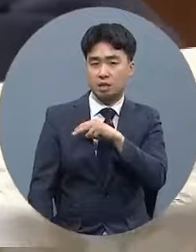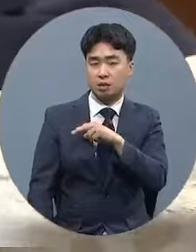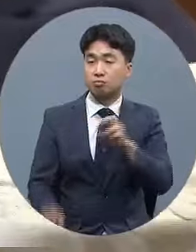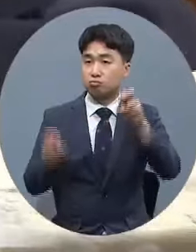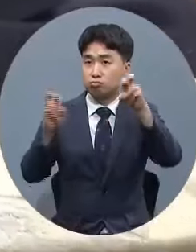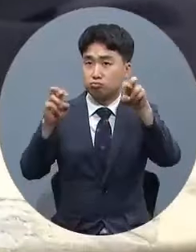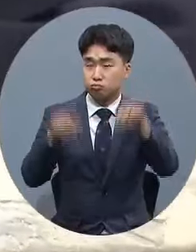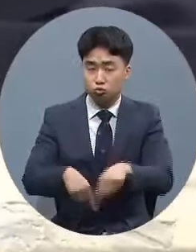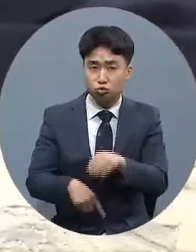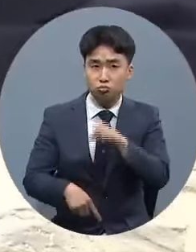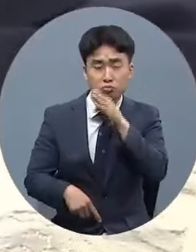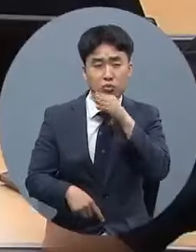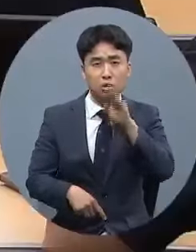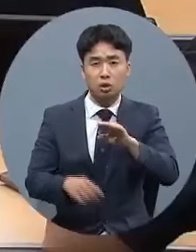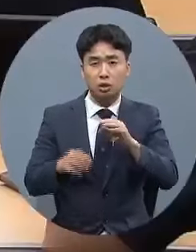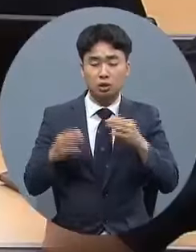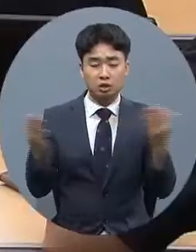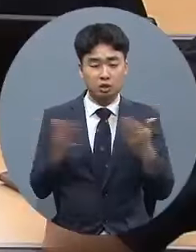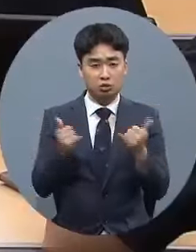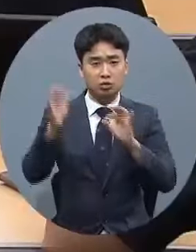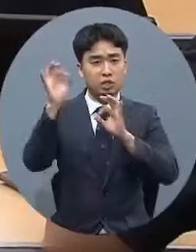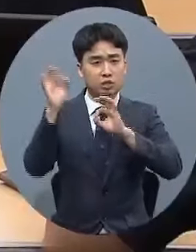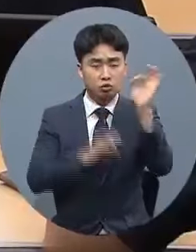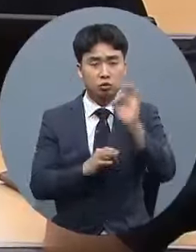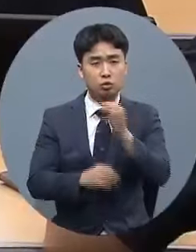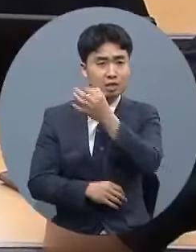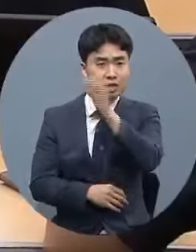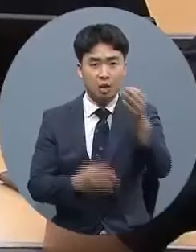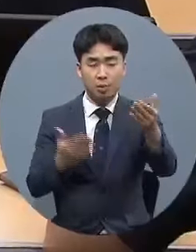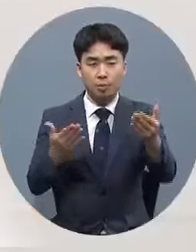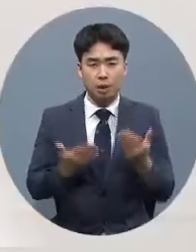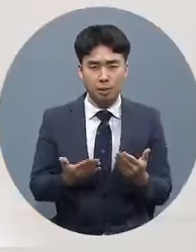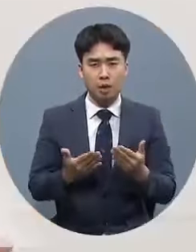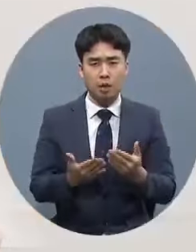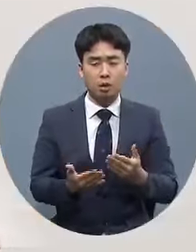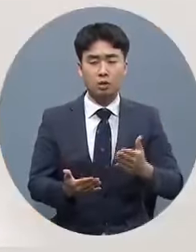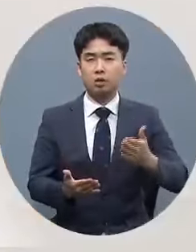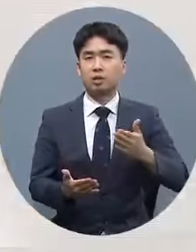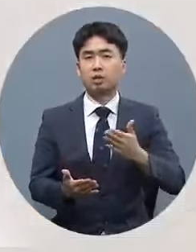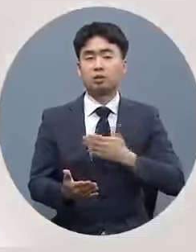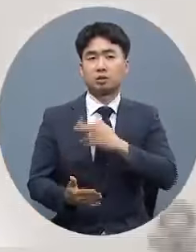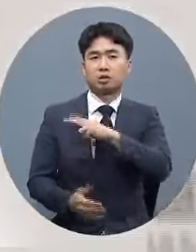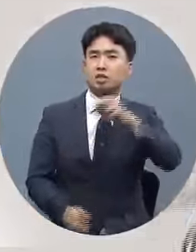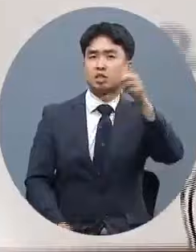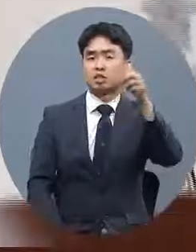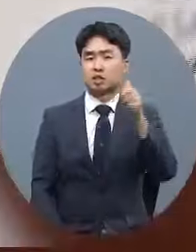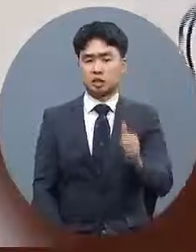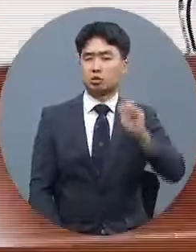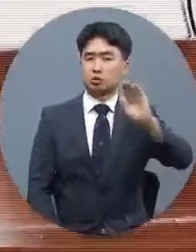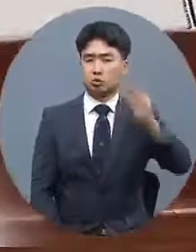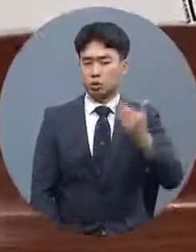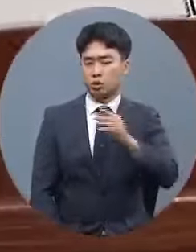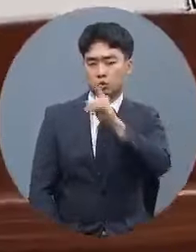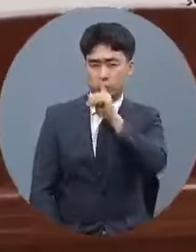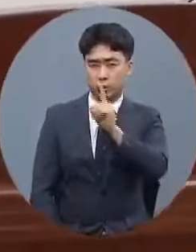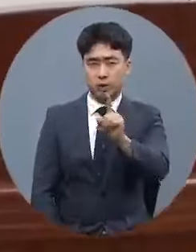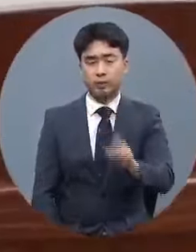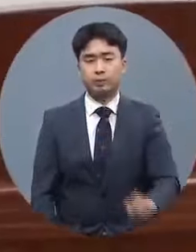처리되어야 할 표가 사무처의 실수로 유효표로 인정이 됐다며 자신이 의장이 되어야 한다고 주장하고